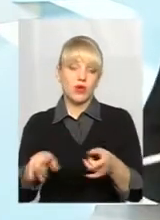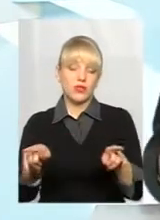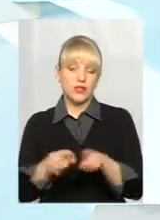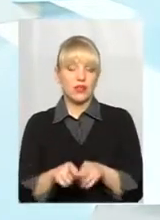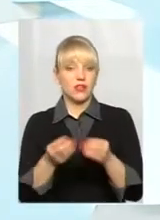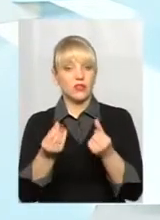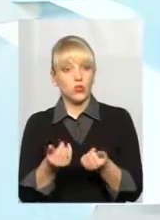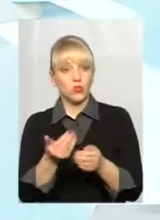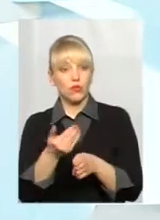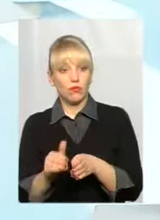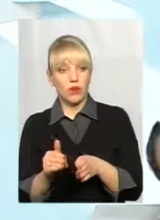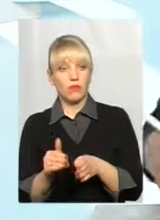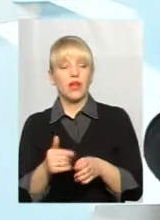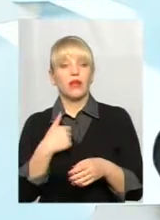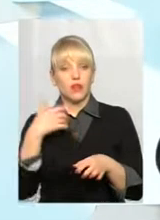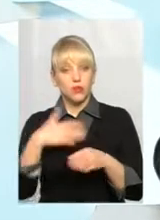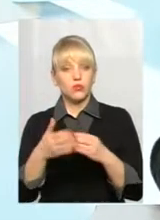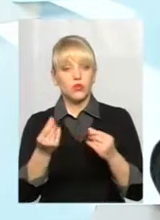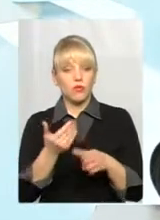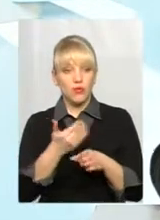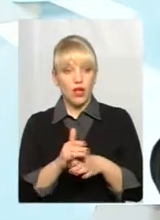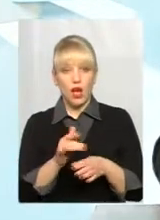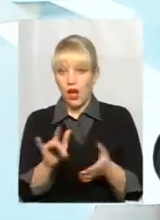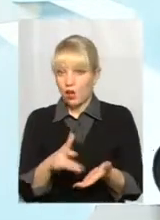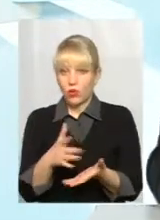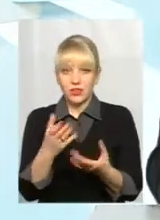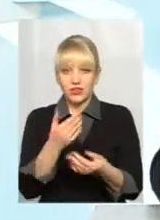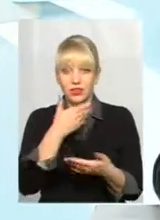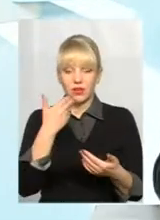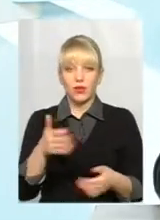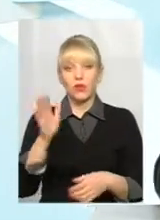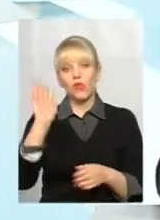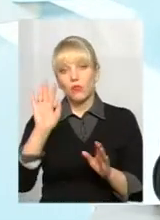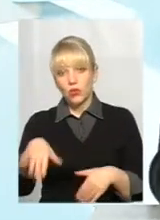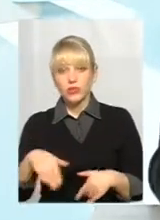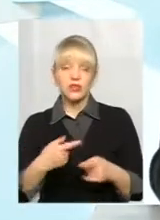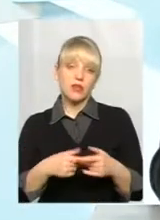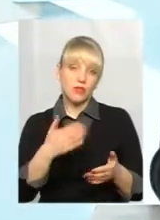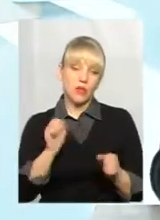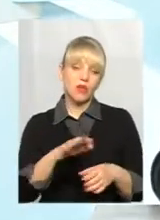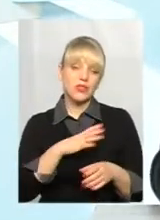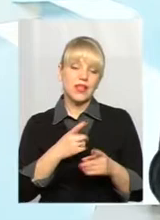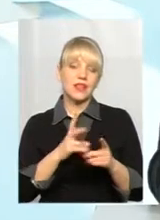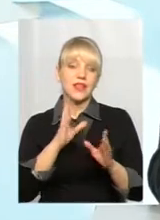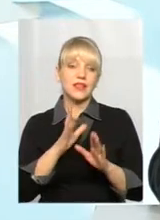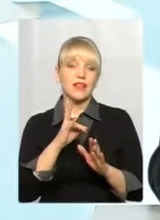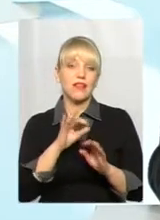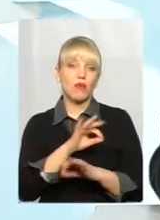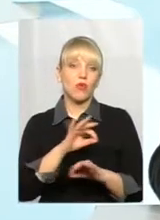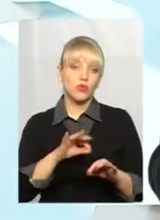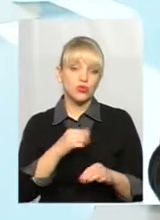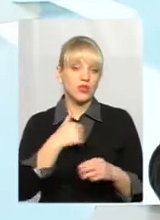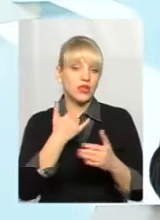Я не розумію, як сума виділена, а калькуляція ще нема. Ну, бог з ним. Можливо, це лише на проєктування гроші. Я сьогодні не